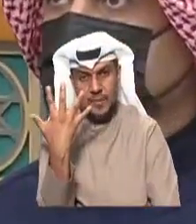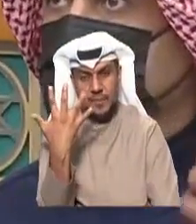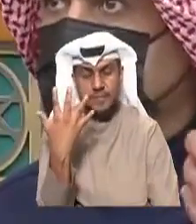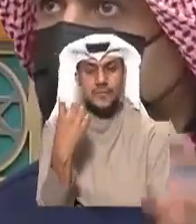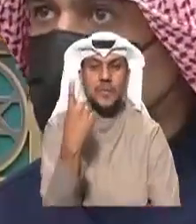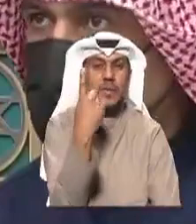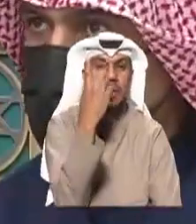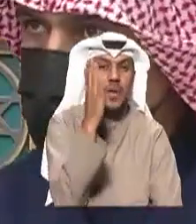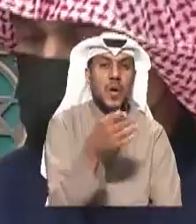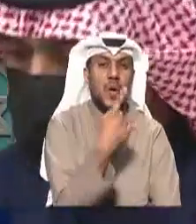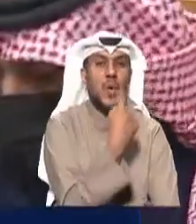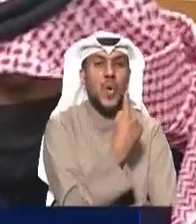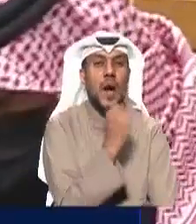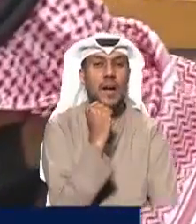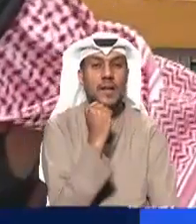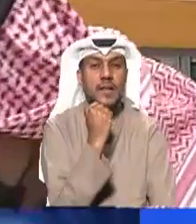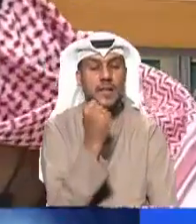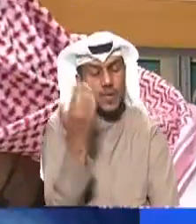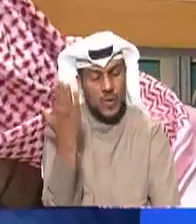لمناقشة